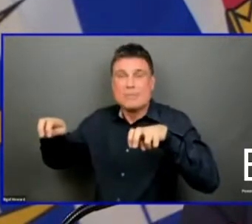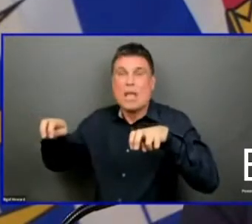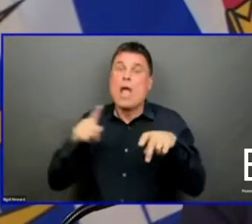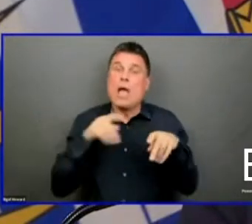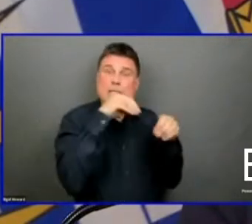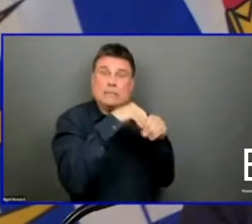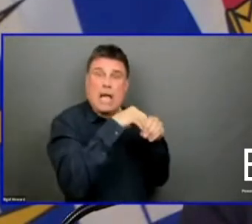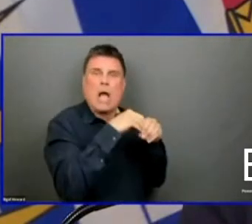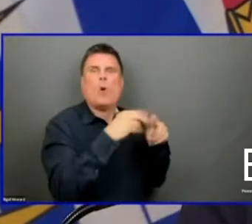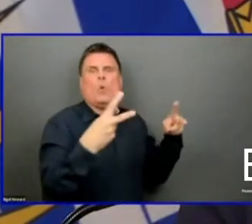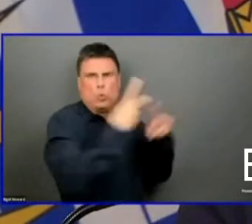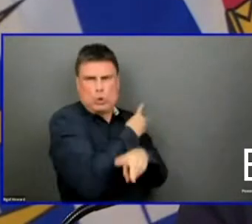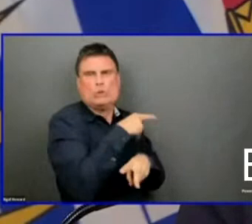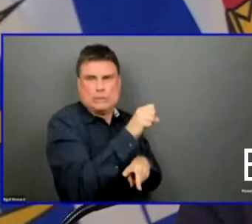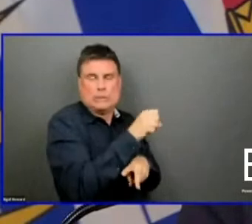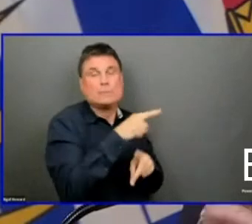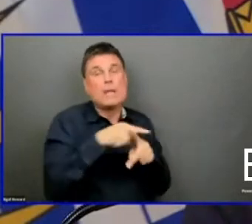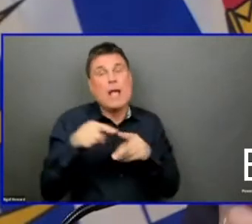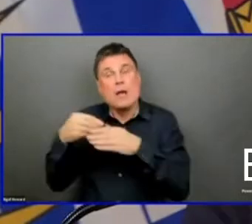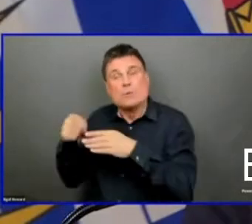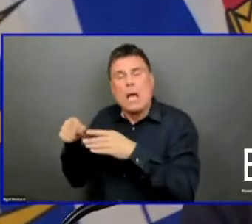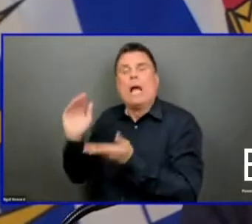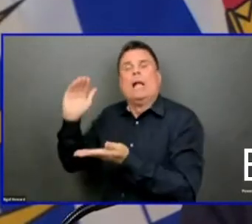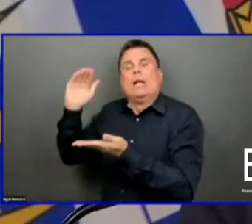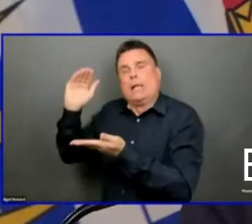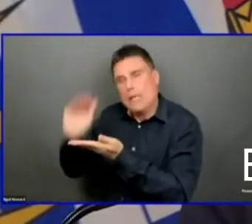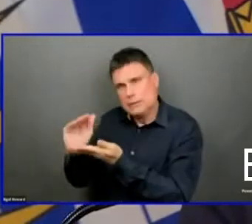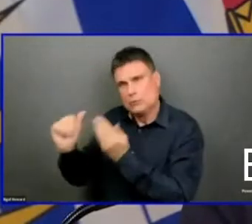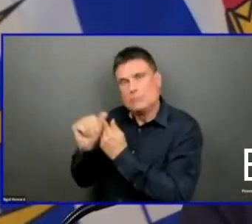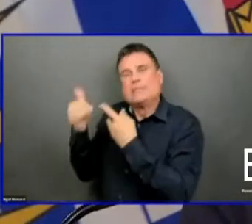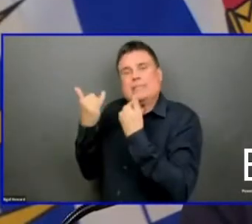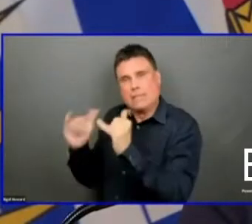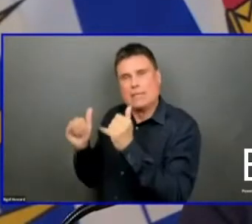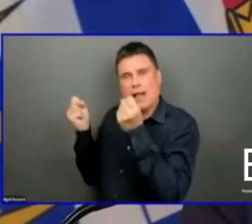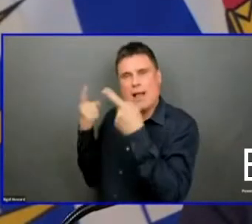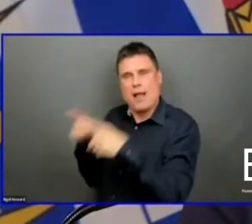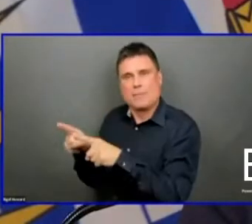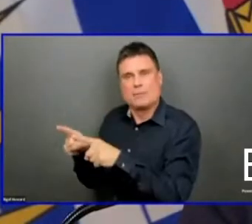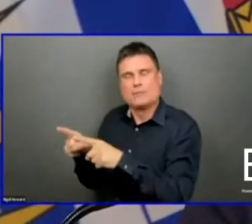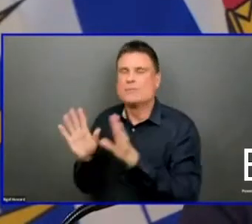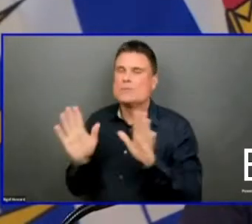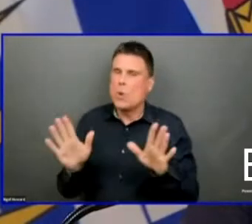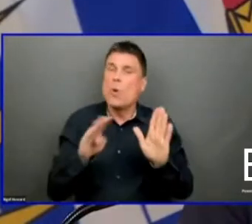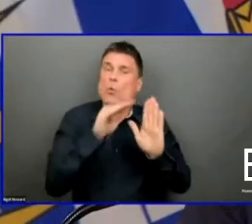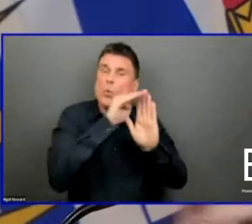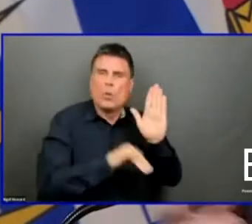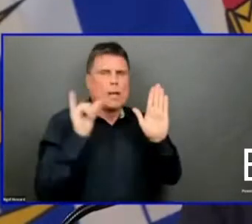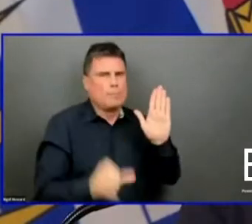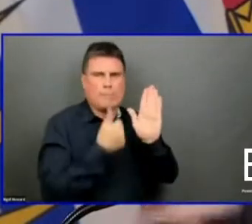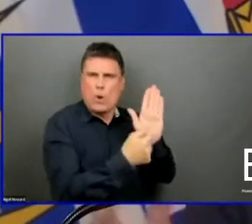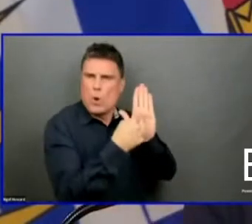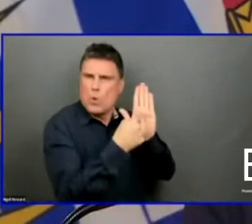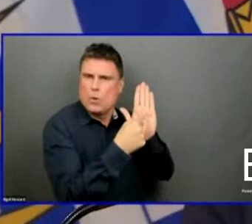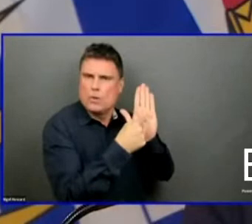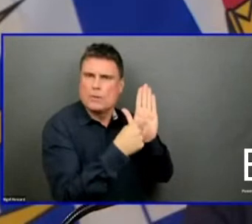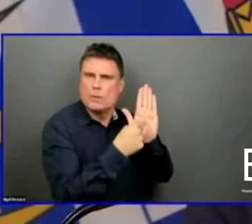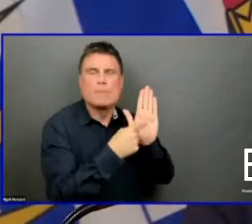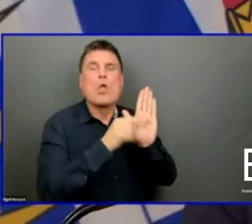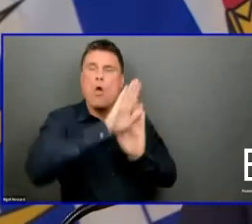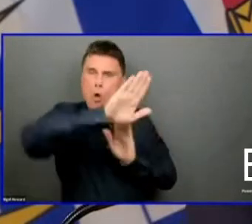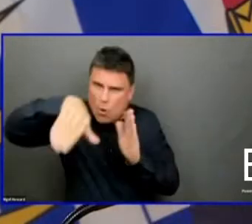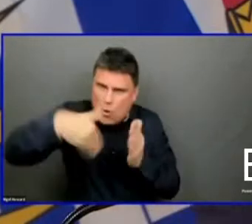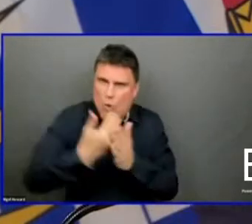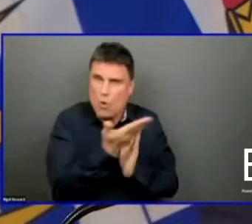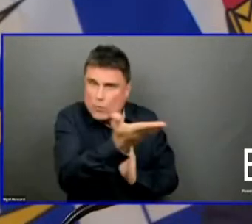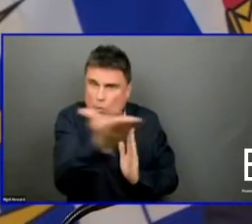things, but we 因为 all need to 其 be 实 doing them now. And really 是一样一 importantly, 回 we 事 saw a， 只 lot 是 of 呢，现在 people 变异 moving 体 about. 的 And 风 then 险 when we 更 move 大， about